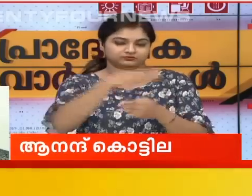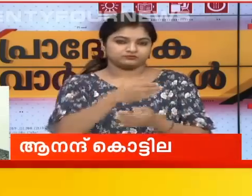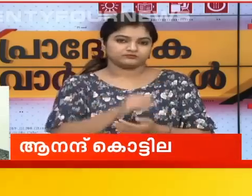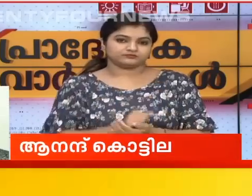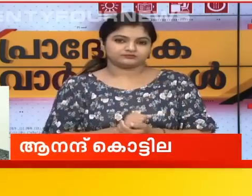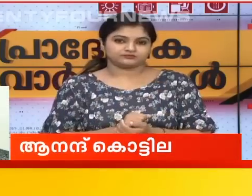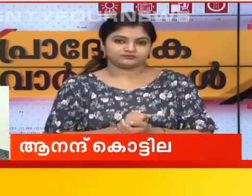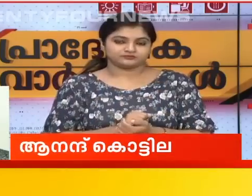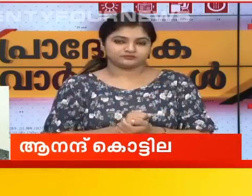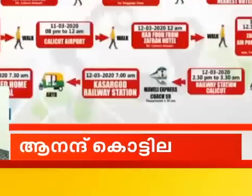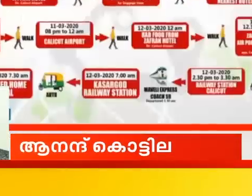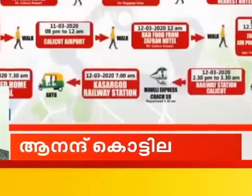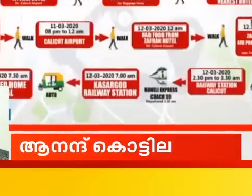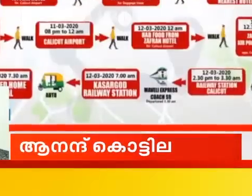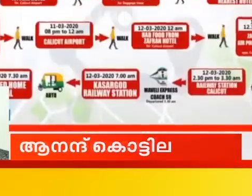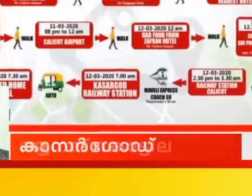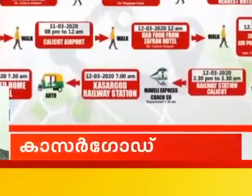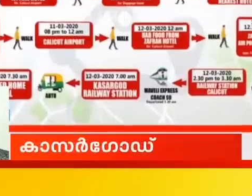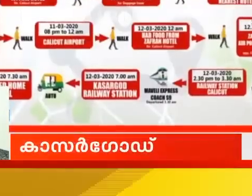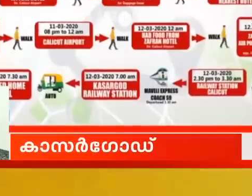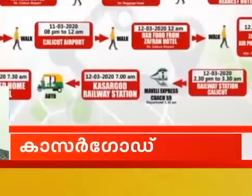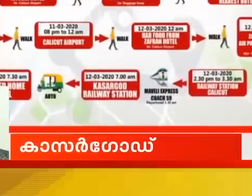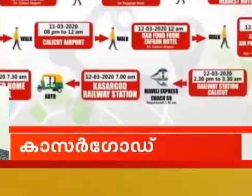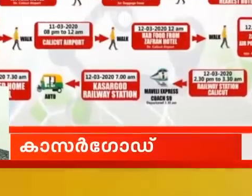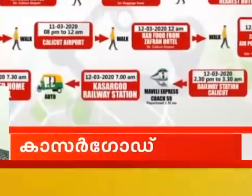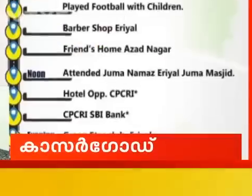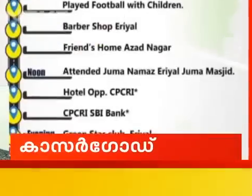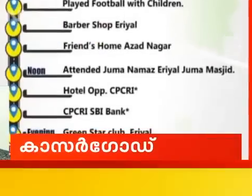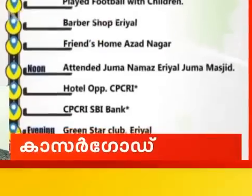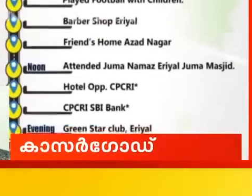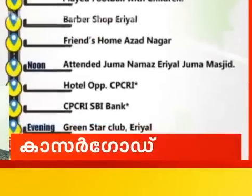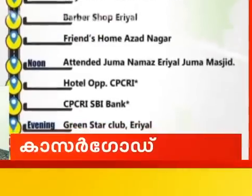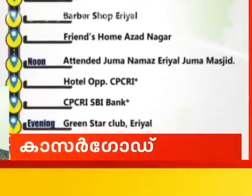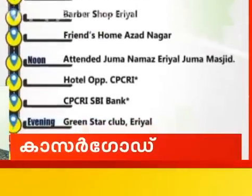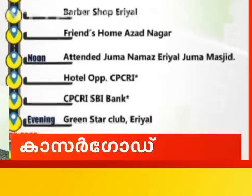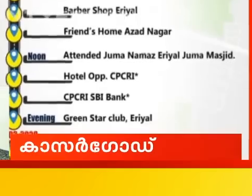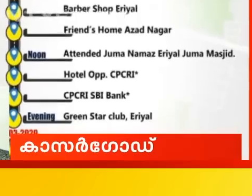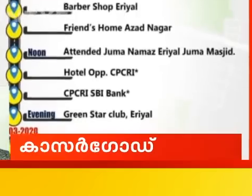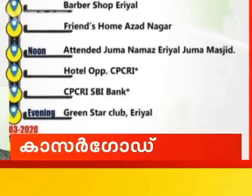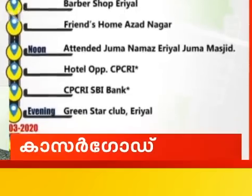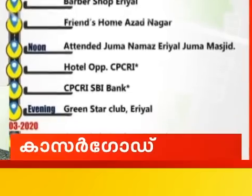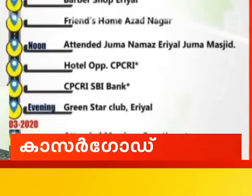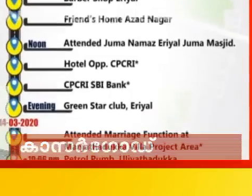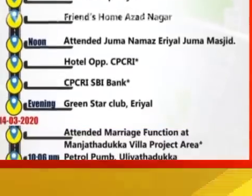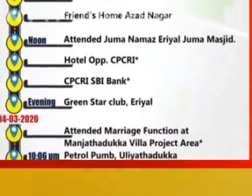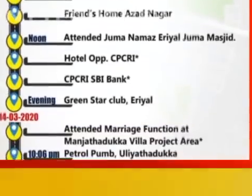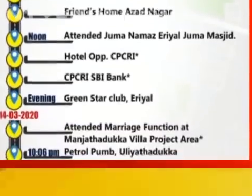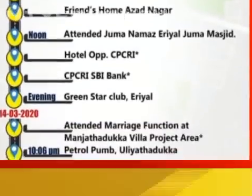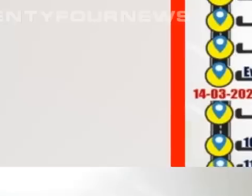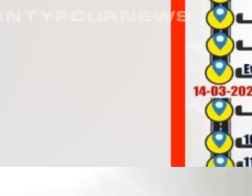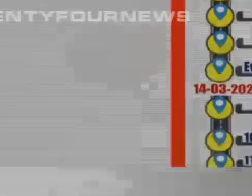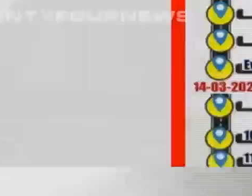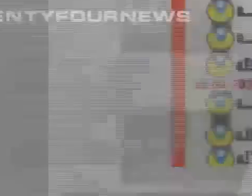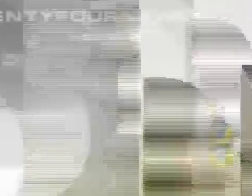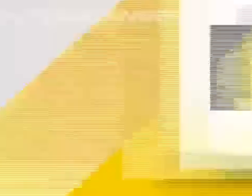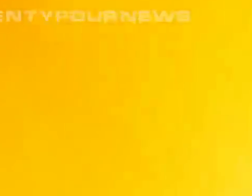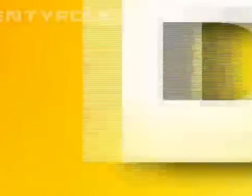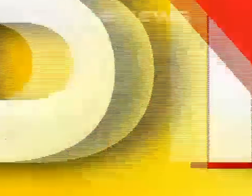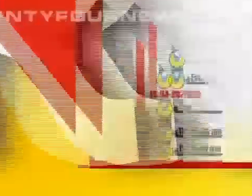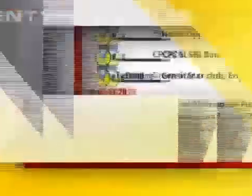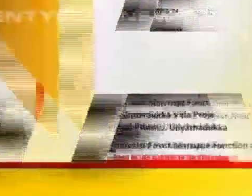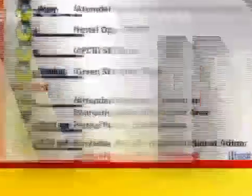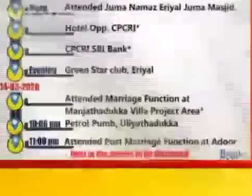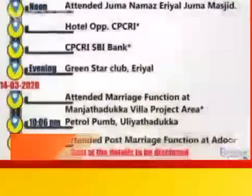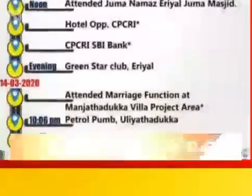ധർമ്മടം കൂടി ചേരുന്നുണ്ട്. ദീപക്, ആനന്ദകുട്ടി നൽകിയ വിവരങ്ങൾ ഇപ്പോൾ അധികൃതർ പുറത്തുവിട്ട ഈ റൂട്ട് മാപ്പിലെ വിശദാംശങ്ങളാണ് ആനന്ദ് നൽകിയത്. പക്ഷേ